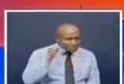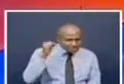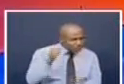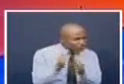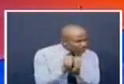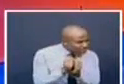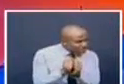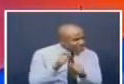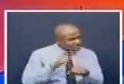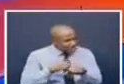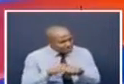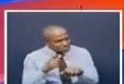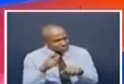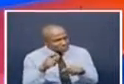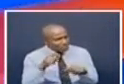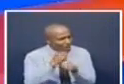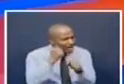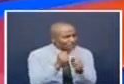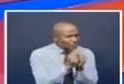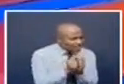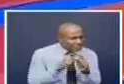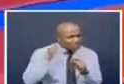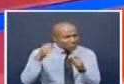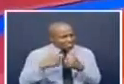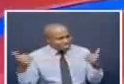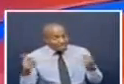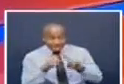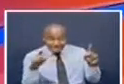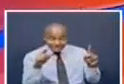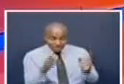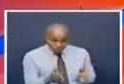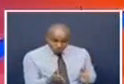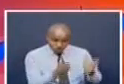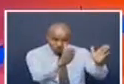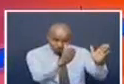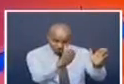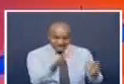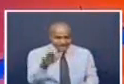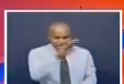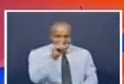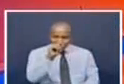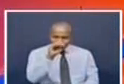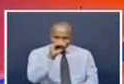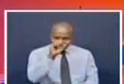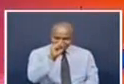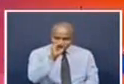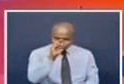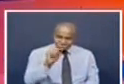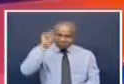mko pamoja, siasa mko tofauti. Lakini nafahamu kwamba baadhi ya barabara katika maeneo bunge ya Teso kusini na Teso